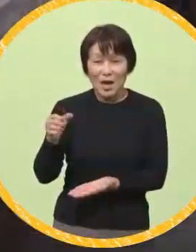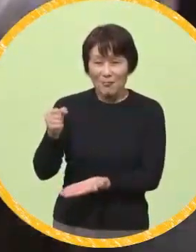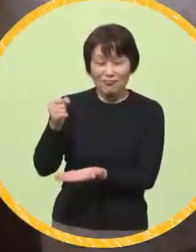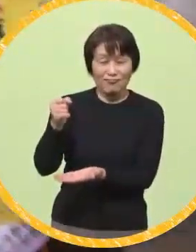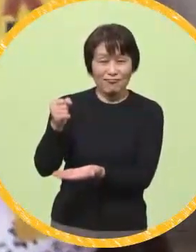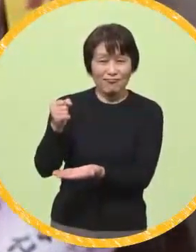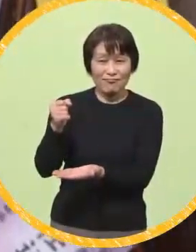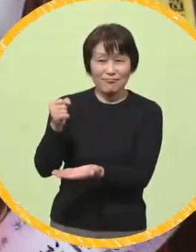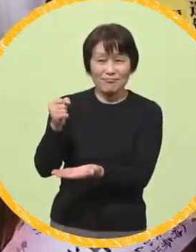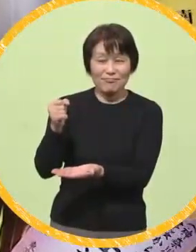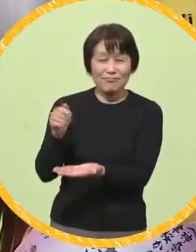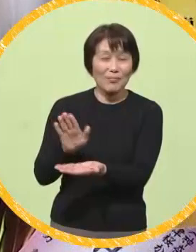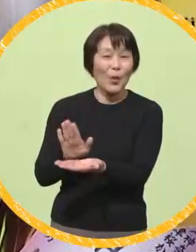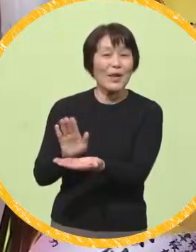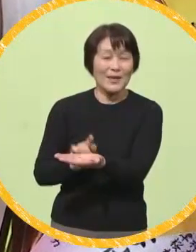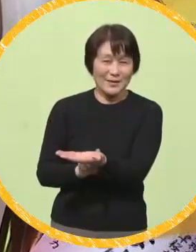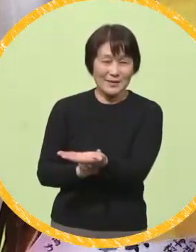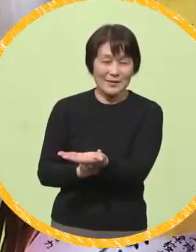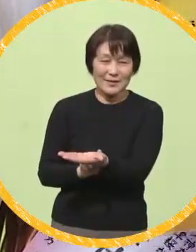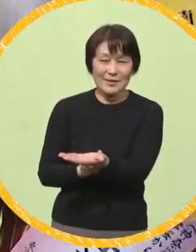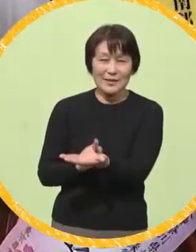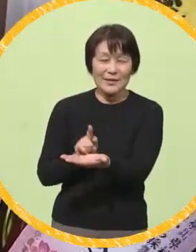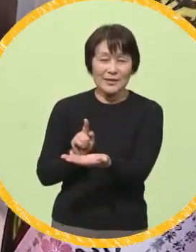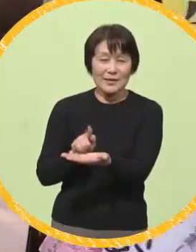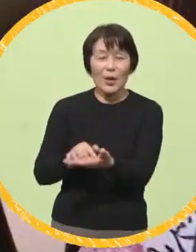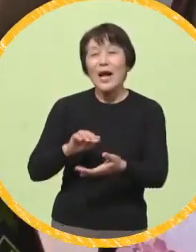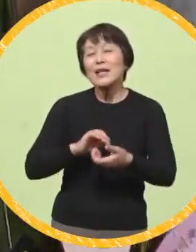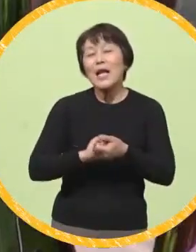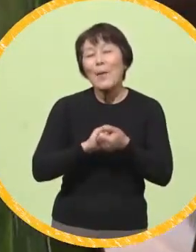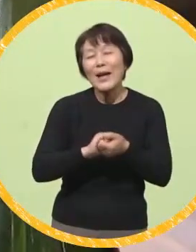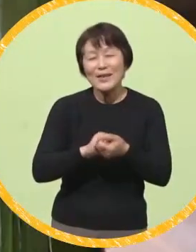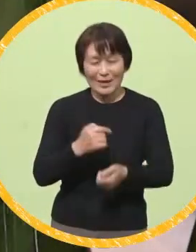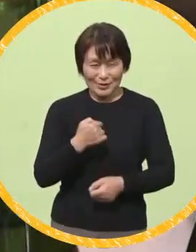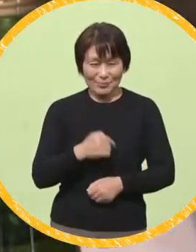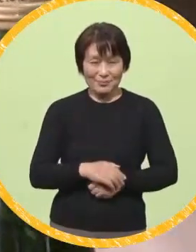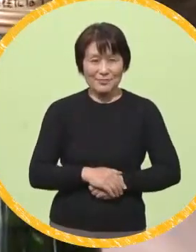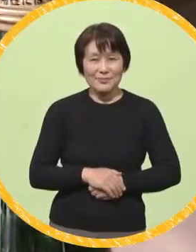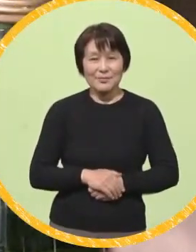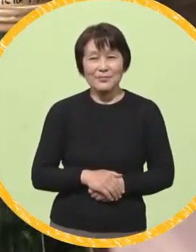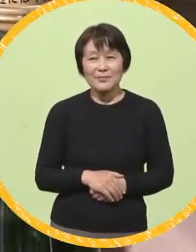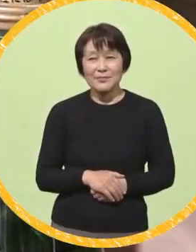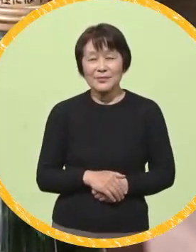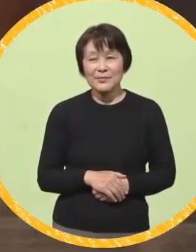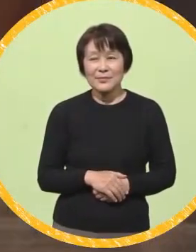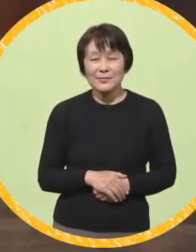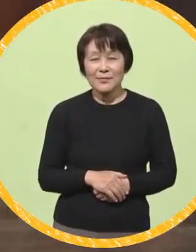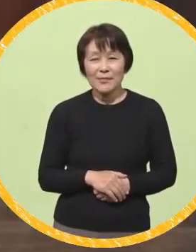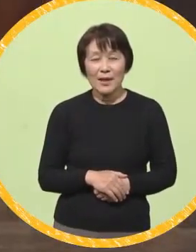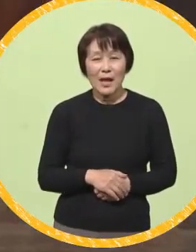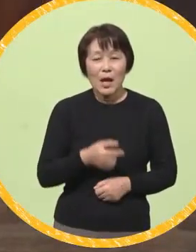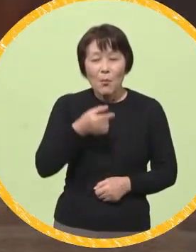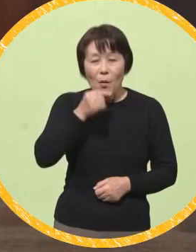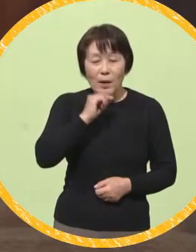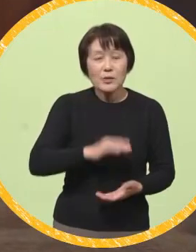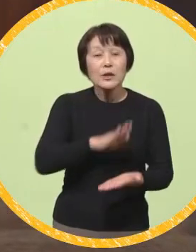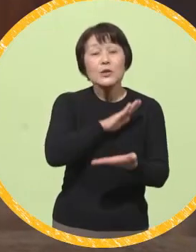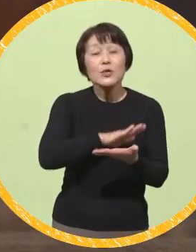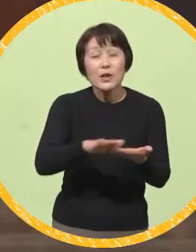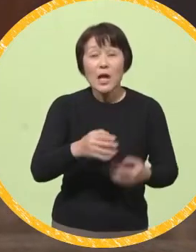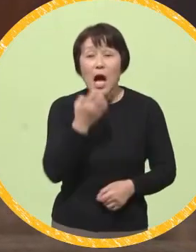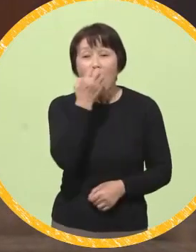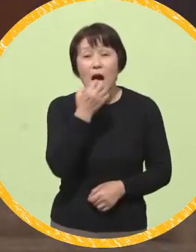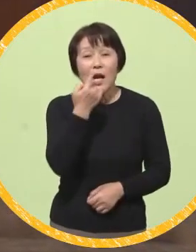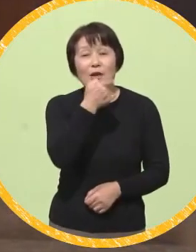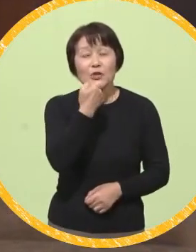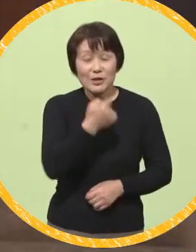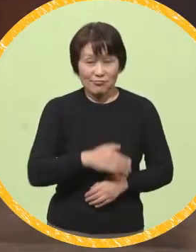米酒になります。あのうちの定番の、品物になりますので、すっきりとした、辛口タイプで